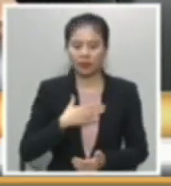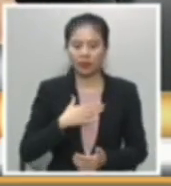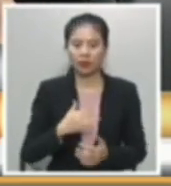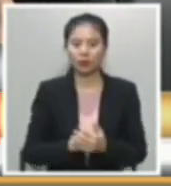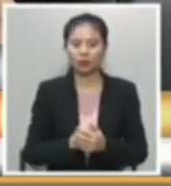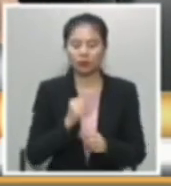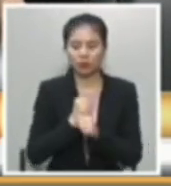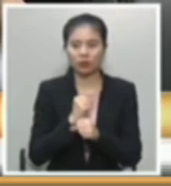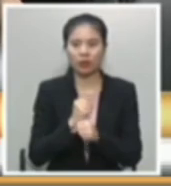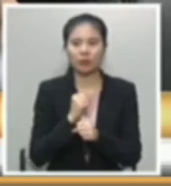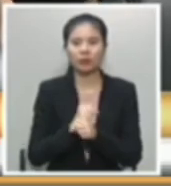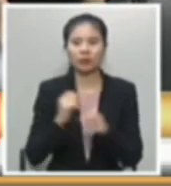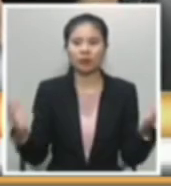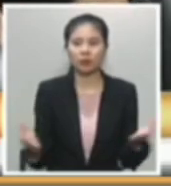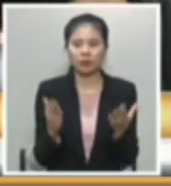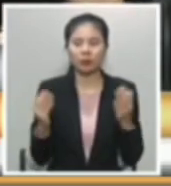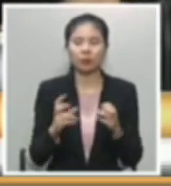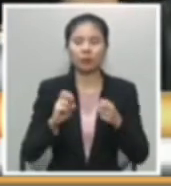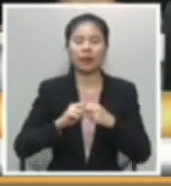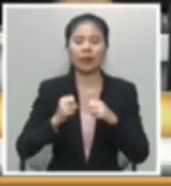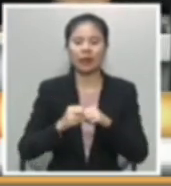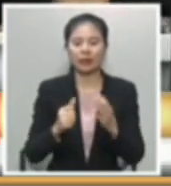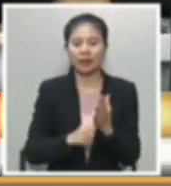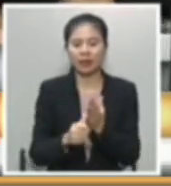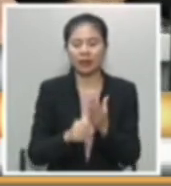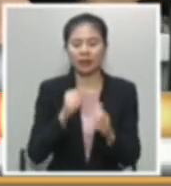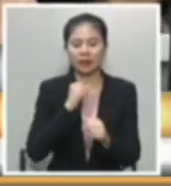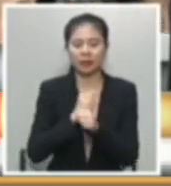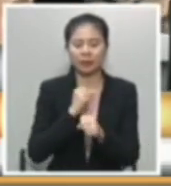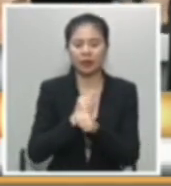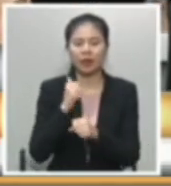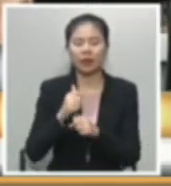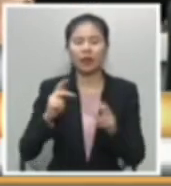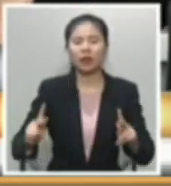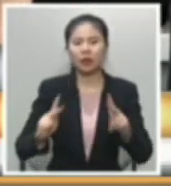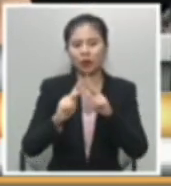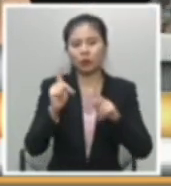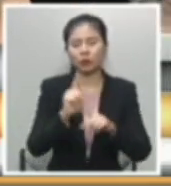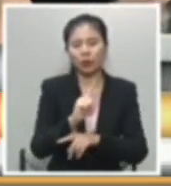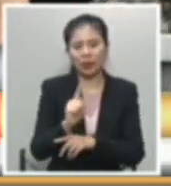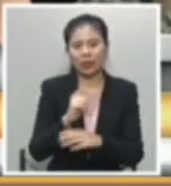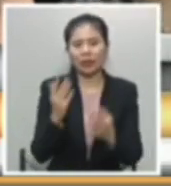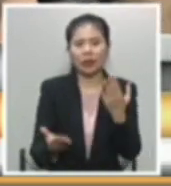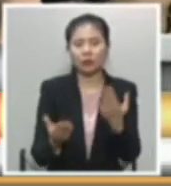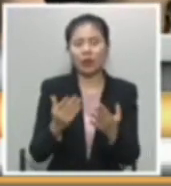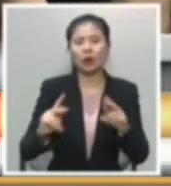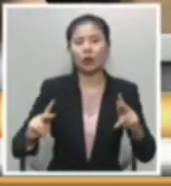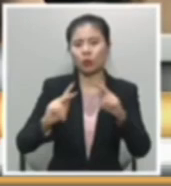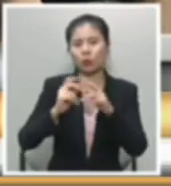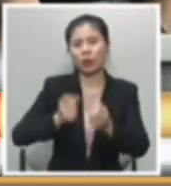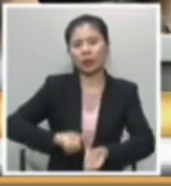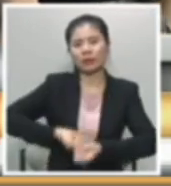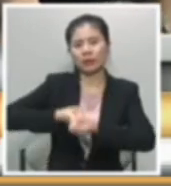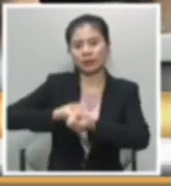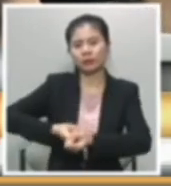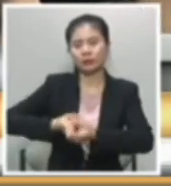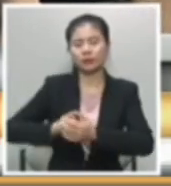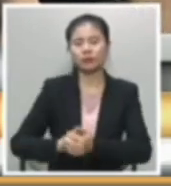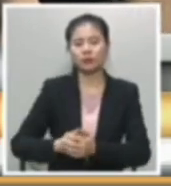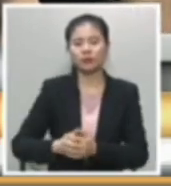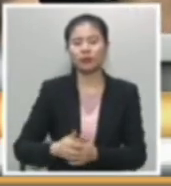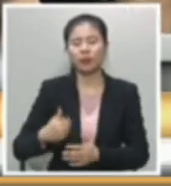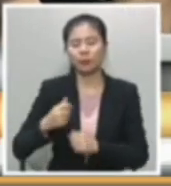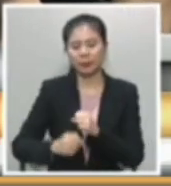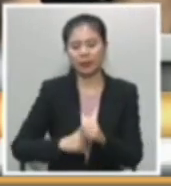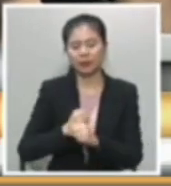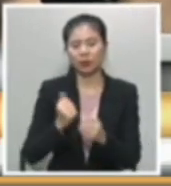ถผลักดันเพื่อให้เกิดการแก้ปัญหาได้ไม่ว่าในกระทรวงใดๆก็ตามขอยกตัวอย่างกระทรวงเกษตรกระทรวงเกษตรในปีนี้